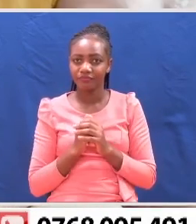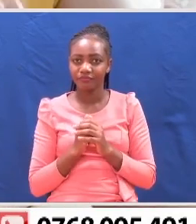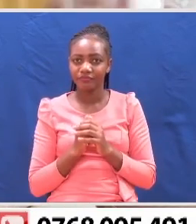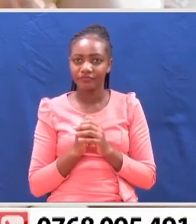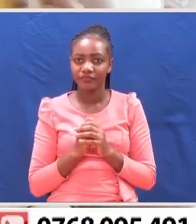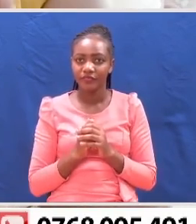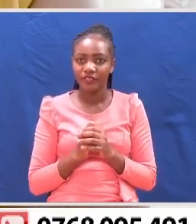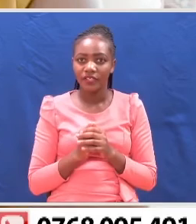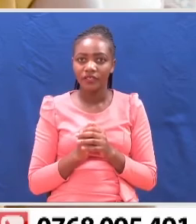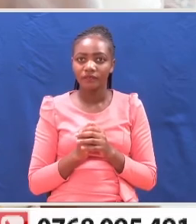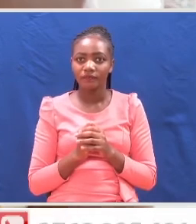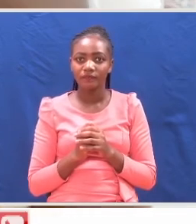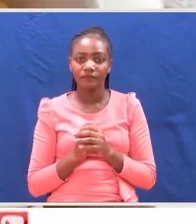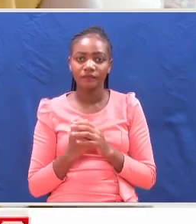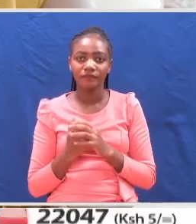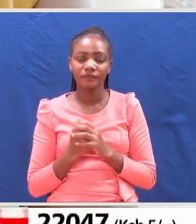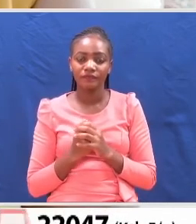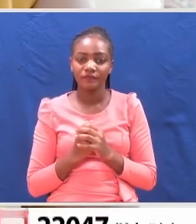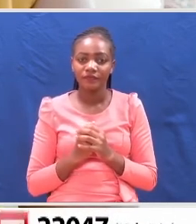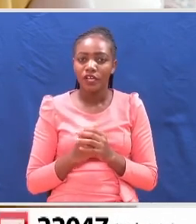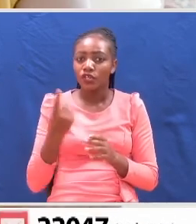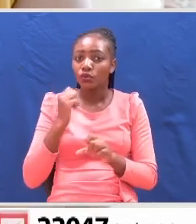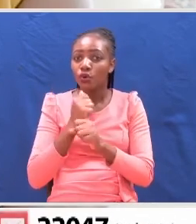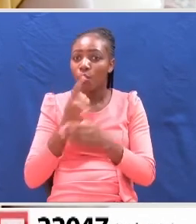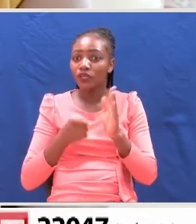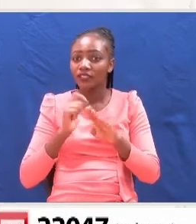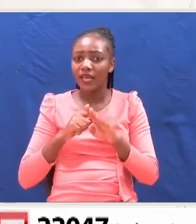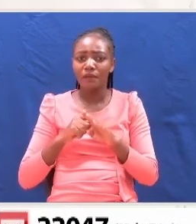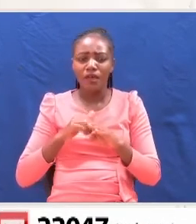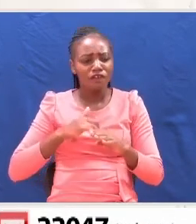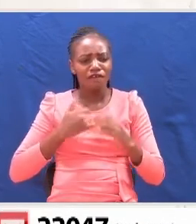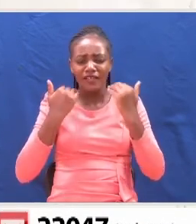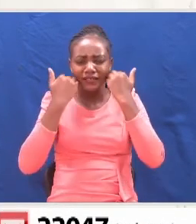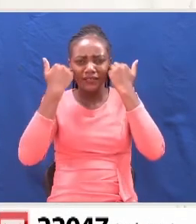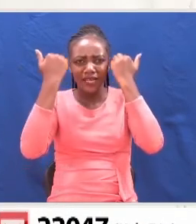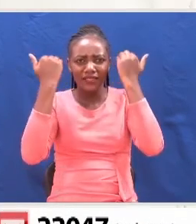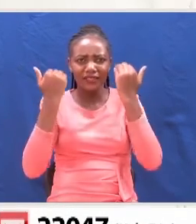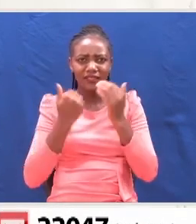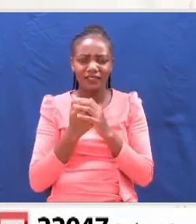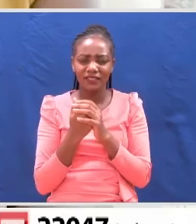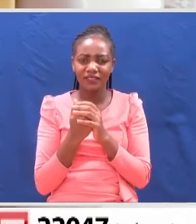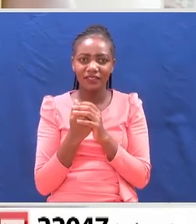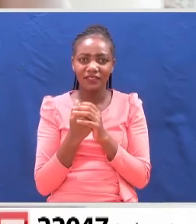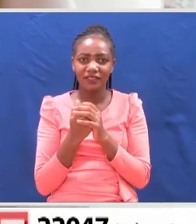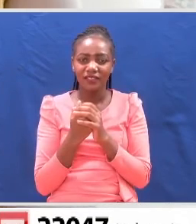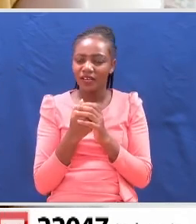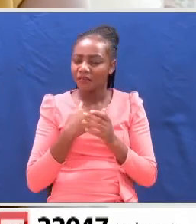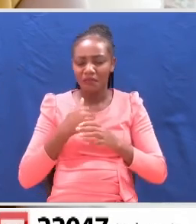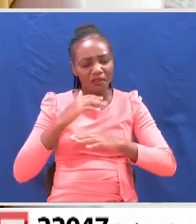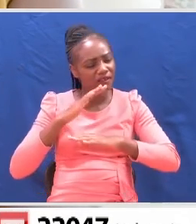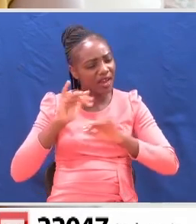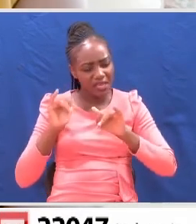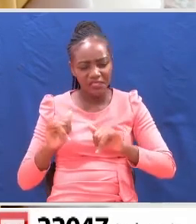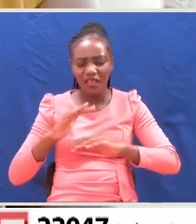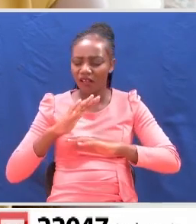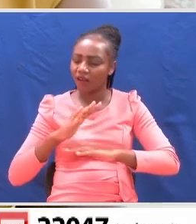pressure imekuzidi zaidi, ni kipi ambacho unafanya kutuliza moyo wako? Ah, ninasikiza muziki yangu tu polepole. Tutafuta kanywaji hivi